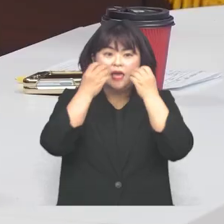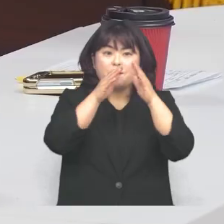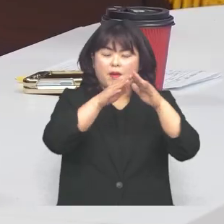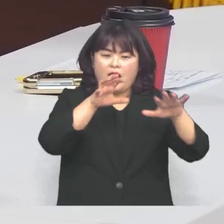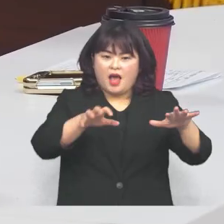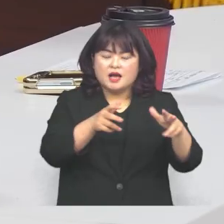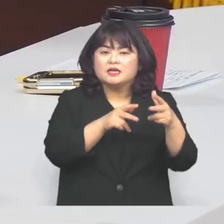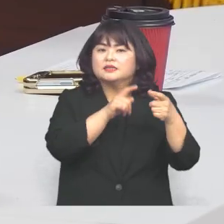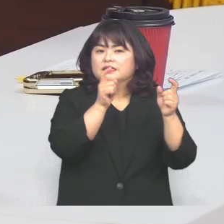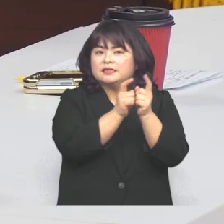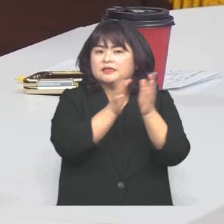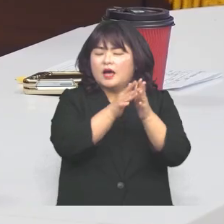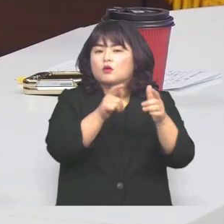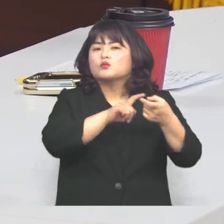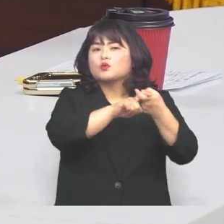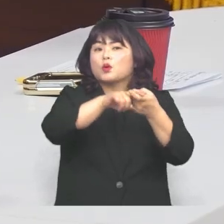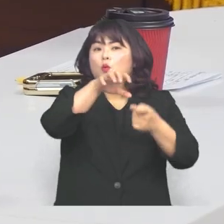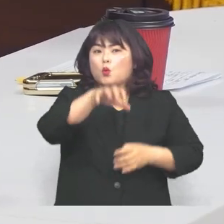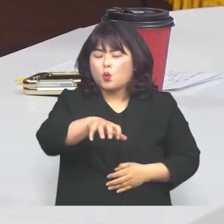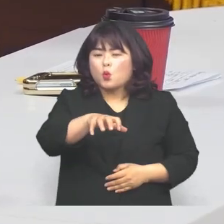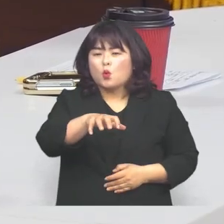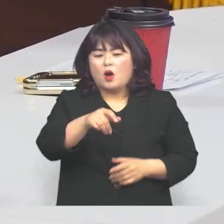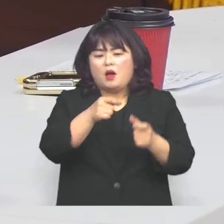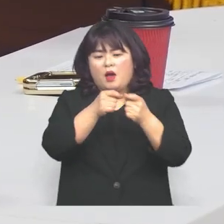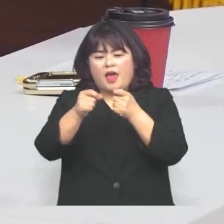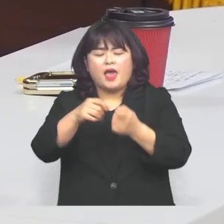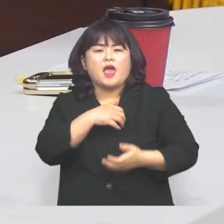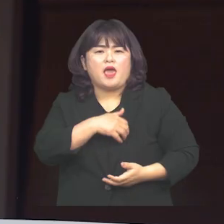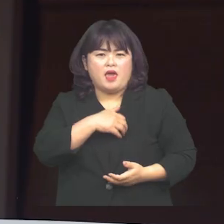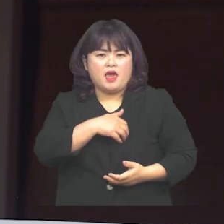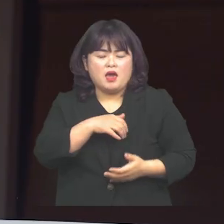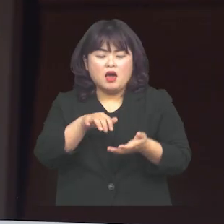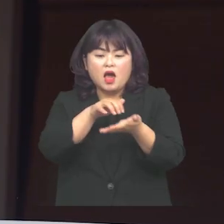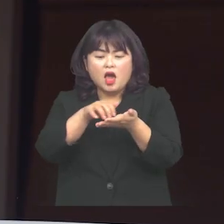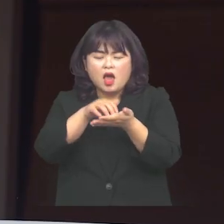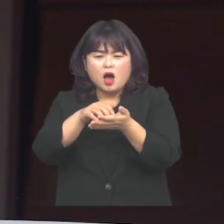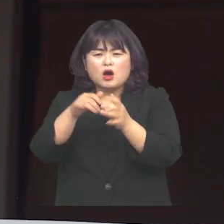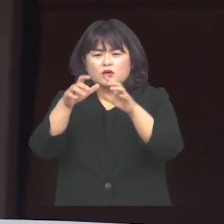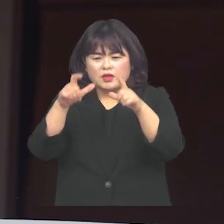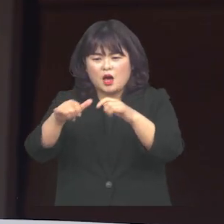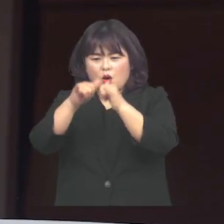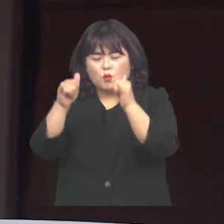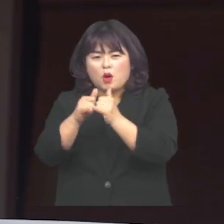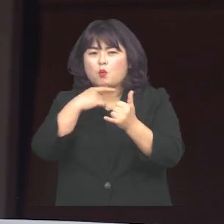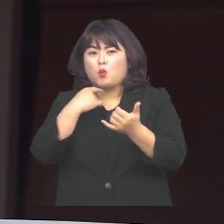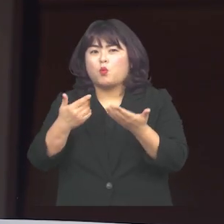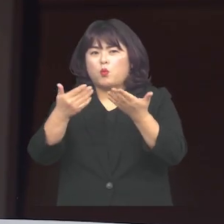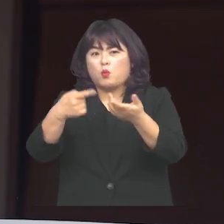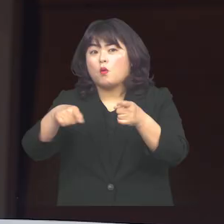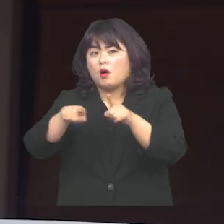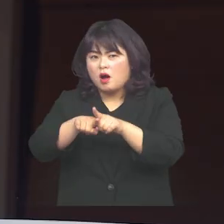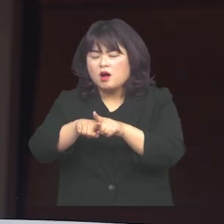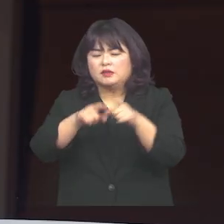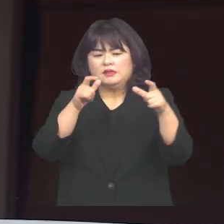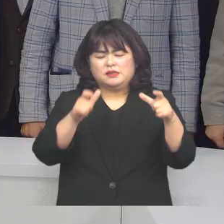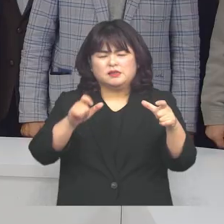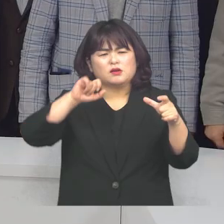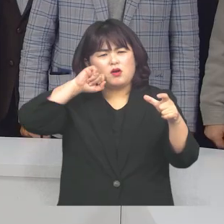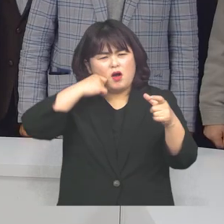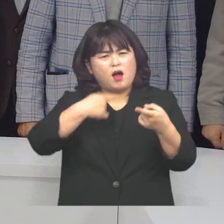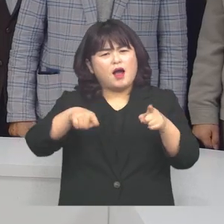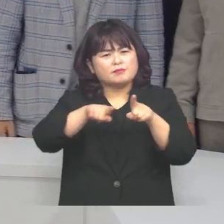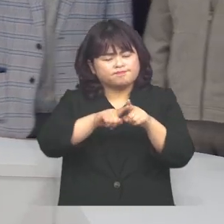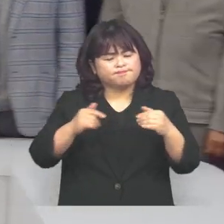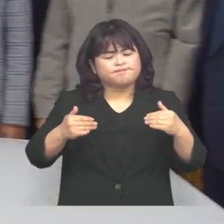용인시 새마을 직공장협의회는 시 새마을회 산하 회원단체로 각종 사회공헌과 봉사활동을 통해